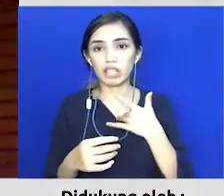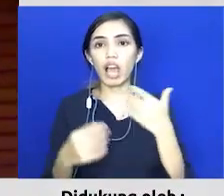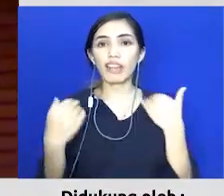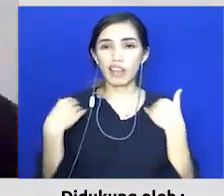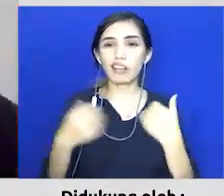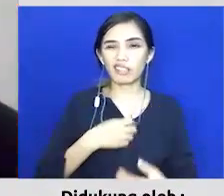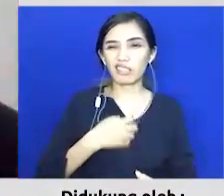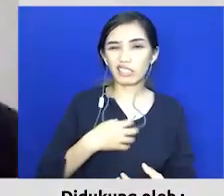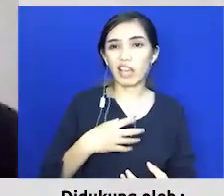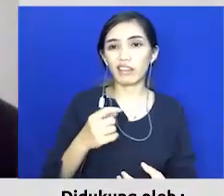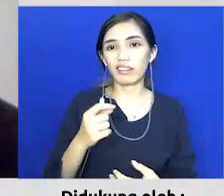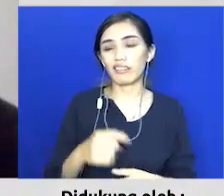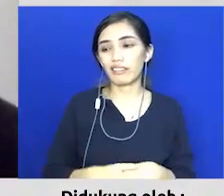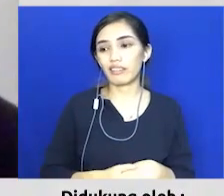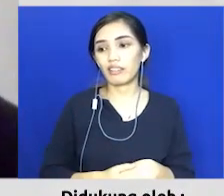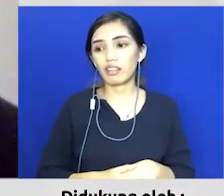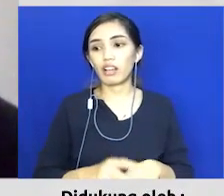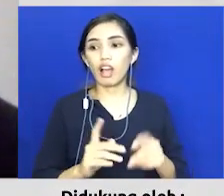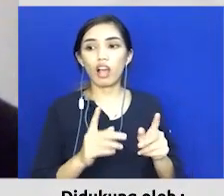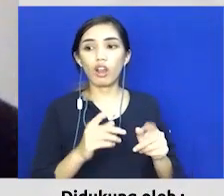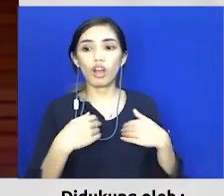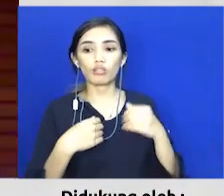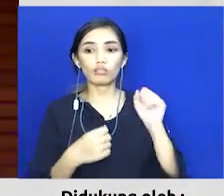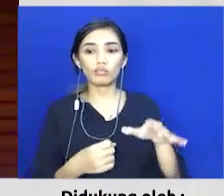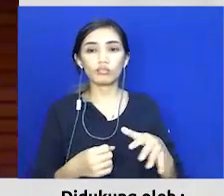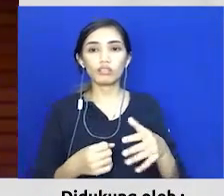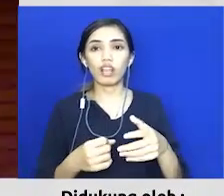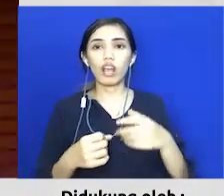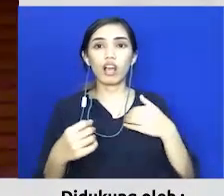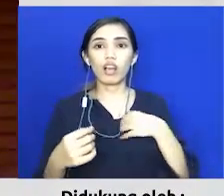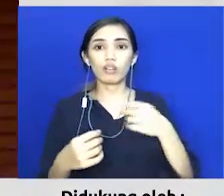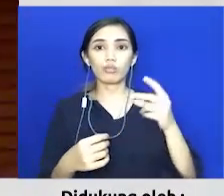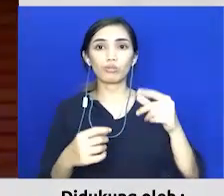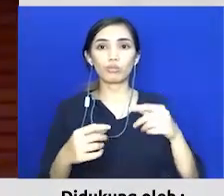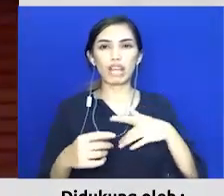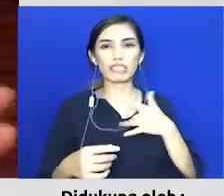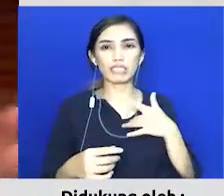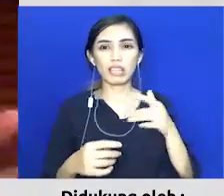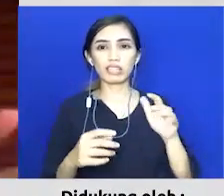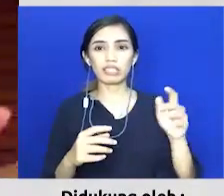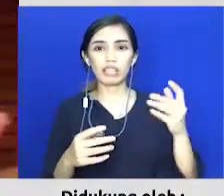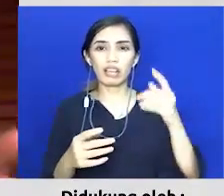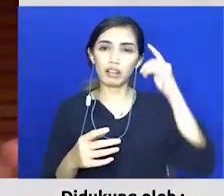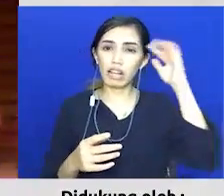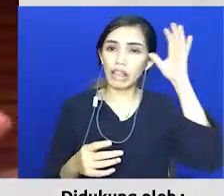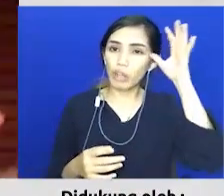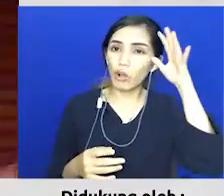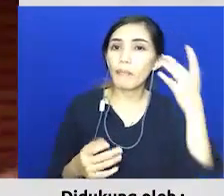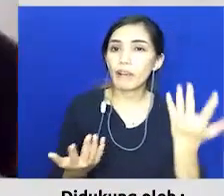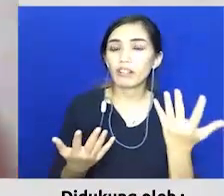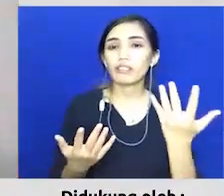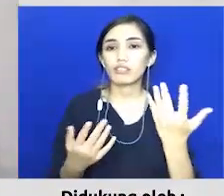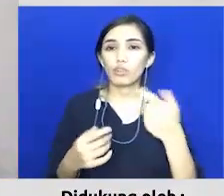kenapa kurang punya disiplin untuk mencoba melihat segala sesuatu tuh dari gambaran besar gitu, dari big